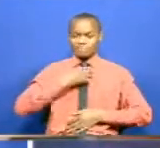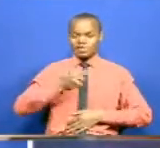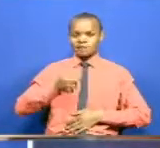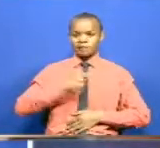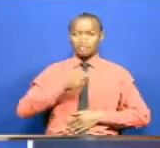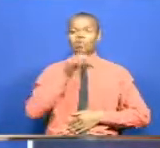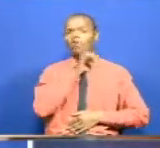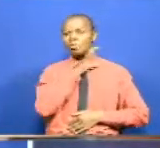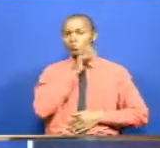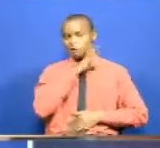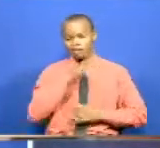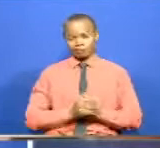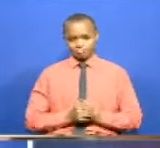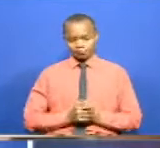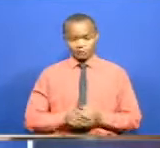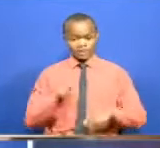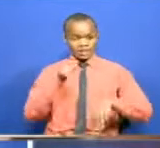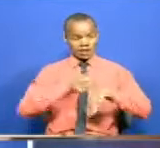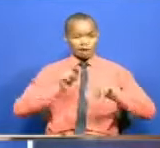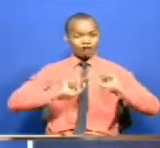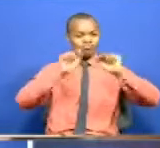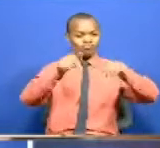nikienda kanisani wanalalamika,